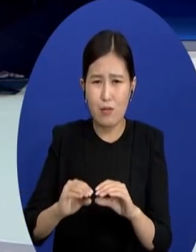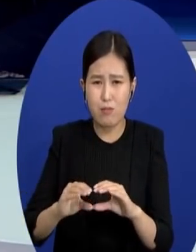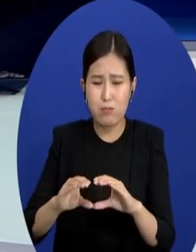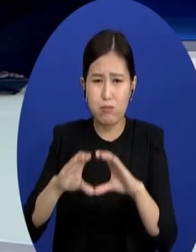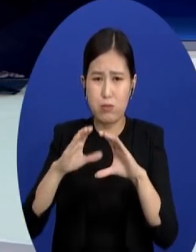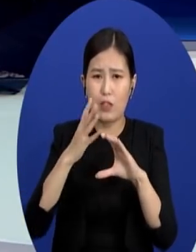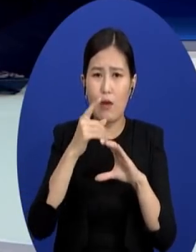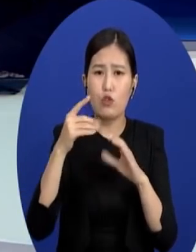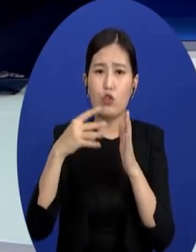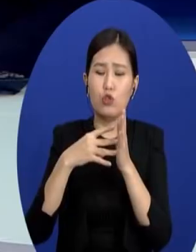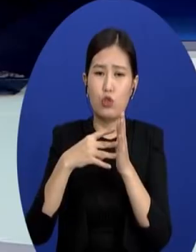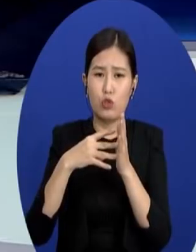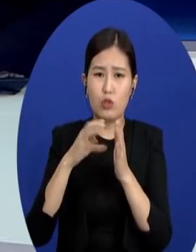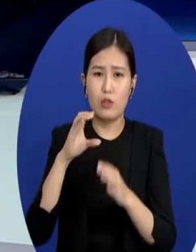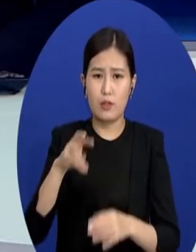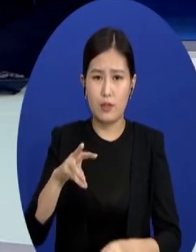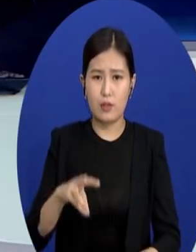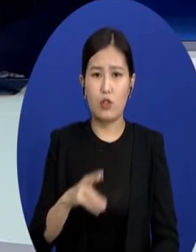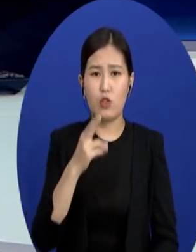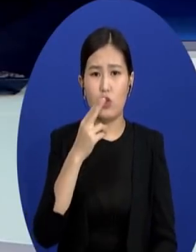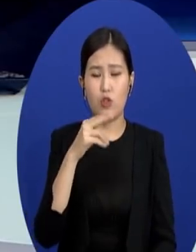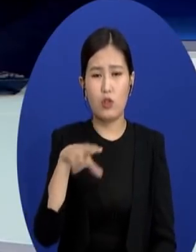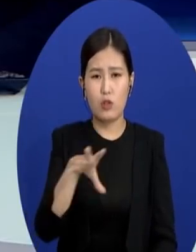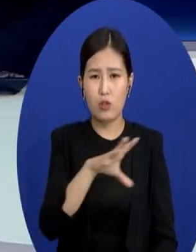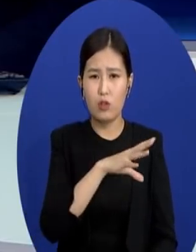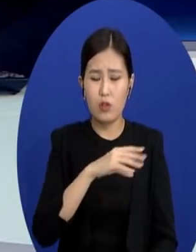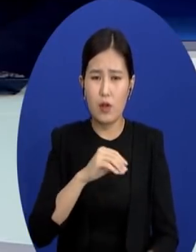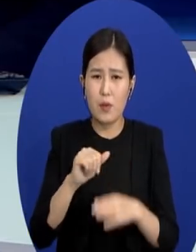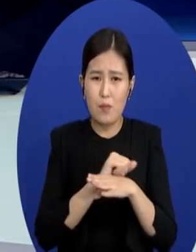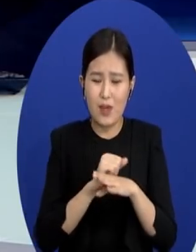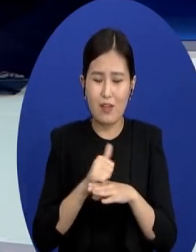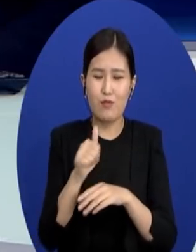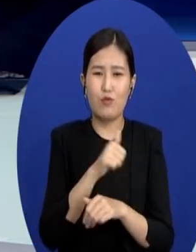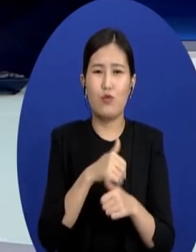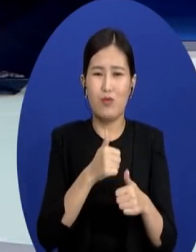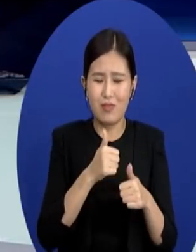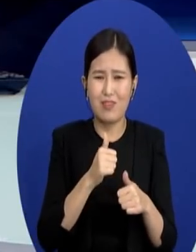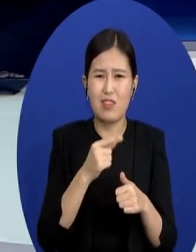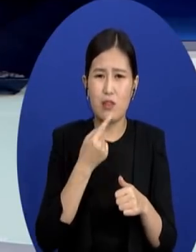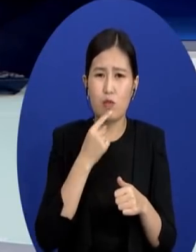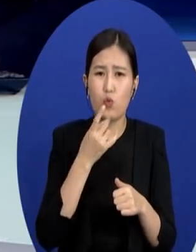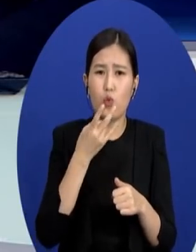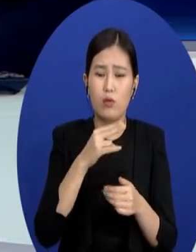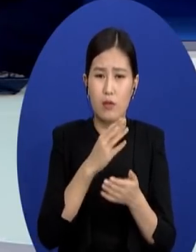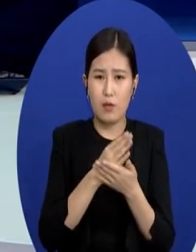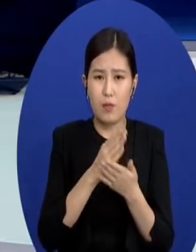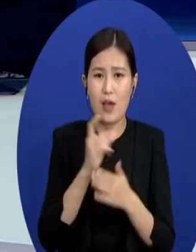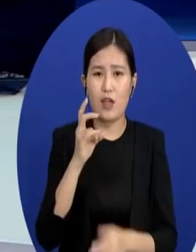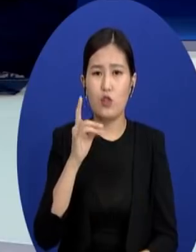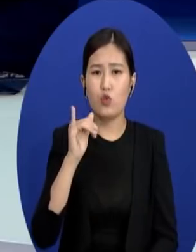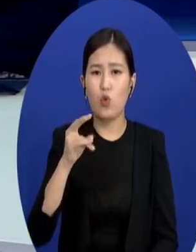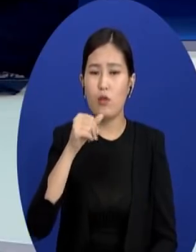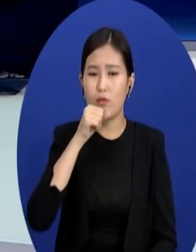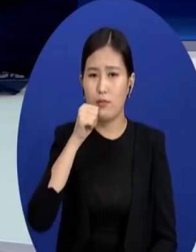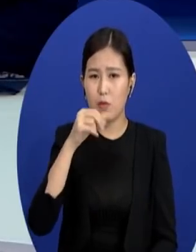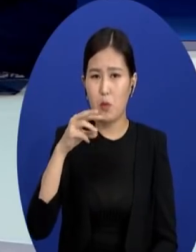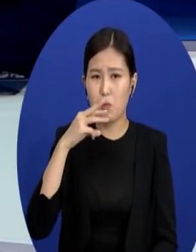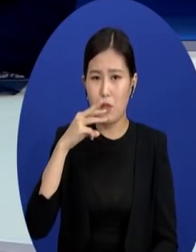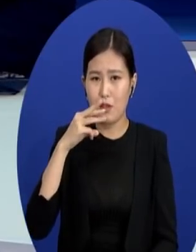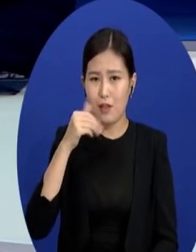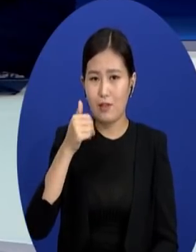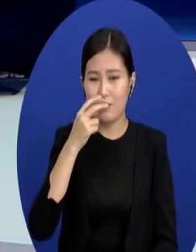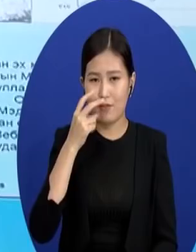Дорногов аймагт үйлчлэлтийн бэлтгэл ажиллагаа хангасан ч хүндэр хэрэгсэлтэйгээр хилж байна. Манай Дорногов аймаг дахь сурвалжлагч Инх Цулын ирүүлсэн мэдээлэлд та бүхэн анхаарал